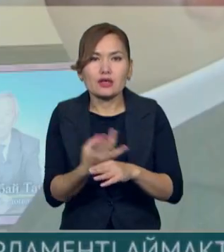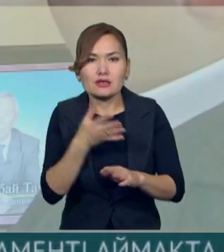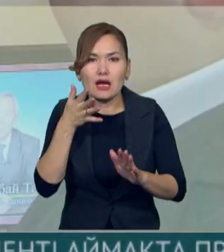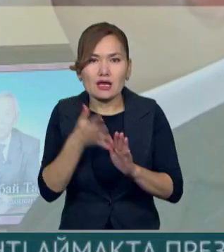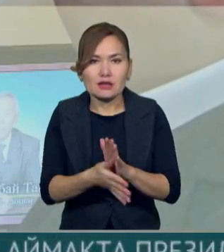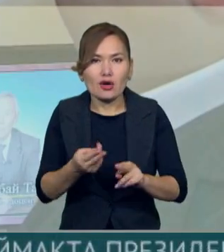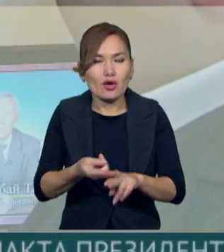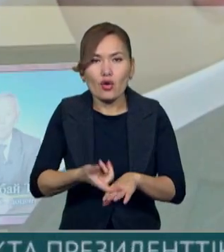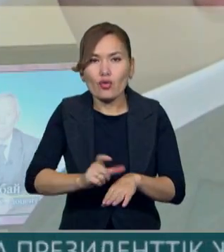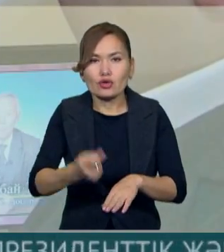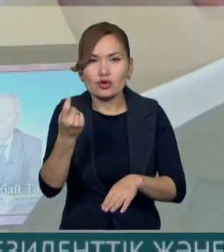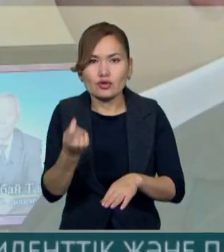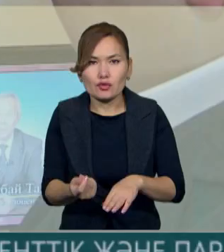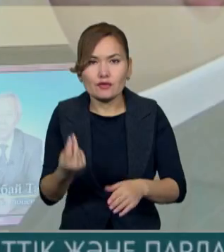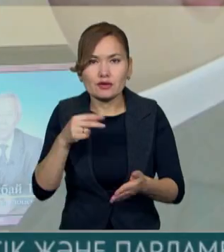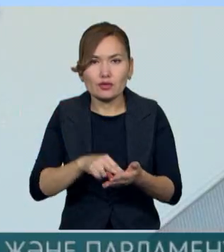да арзан.